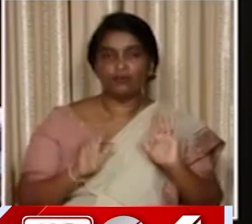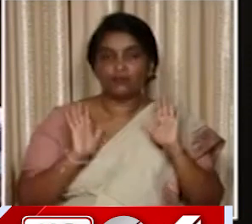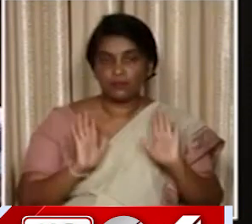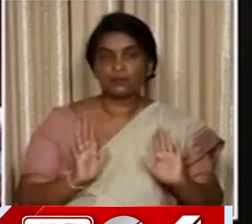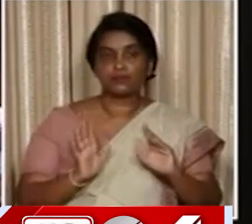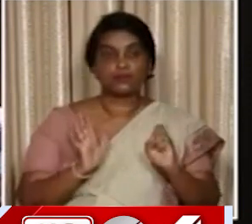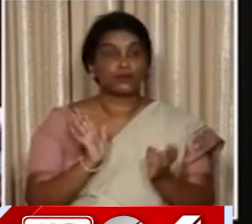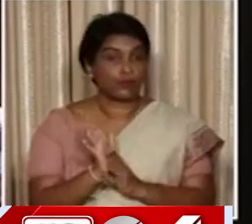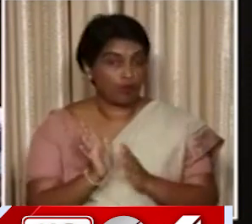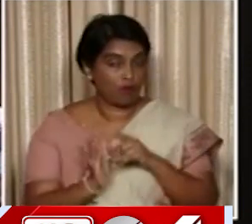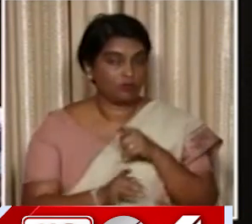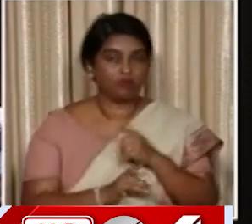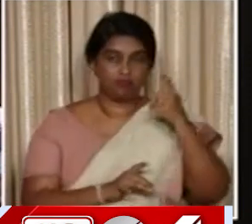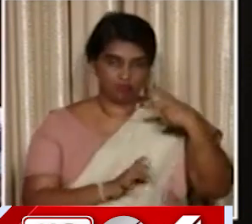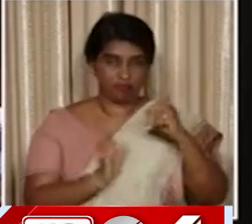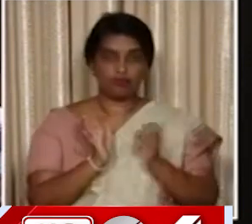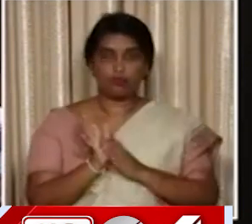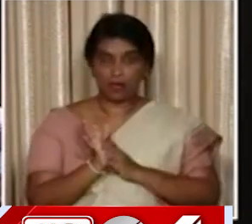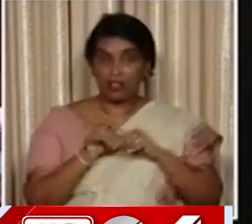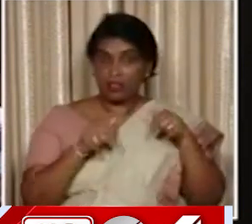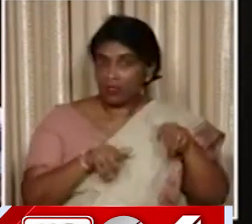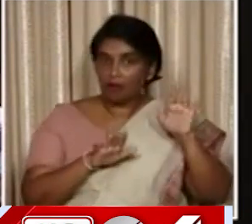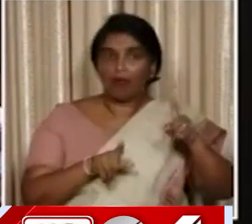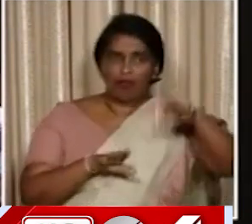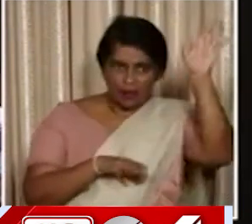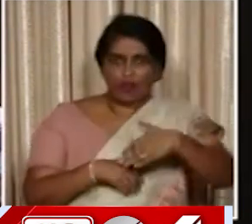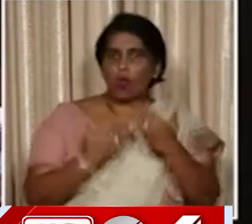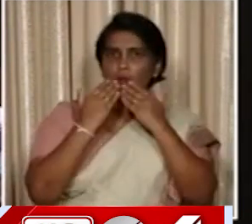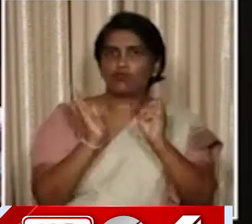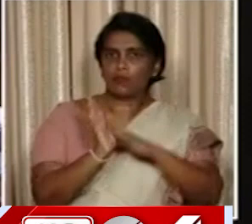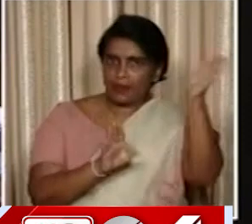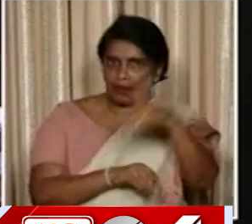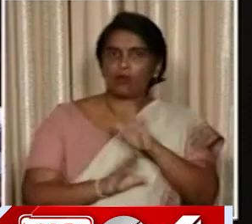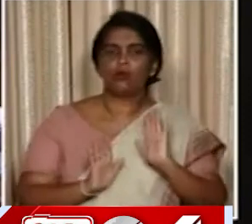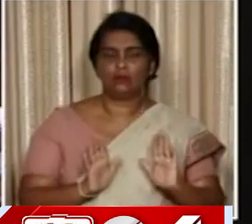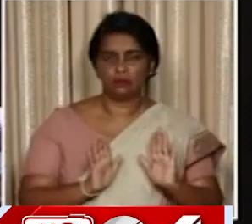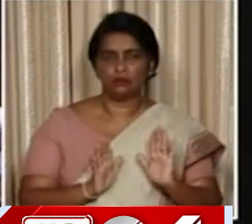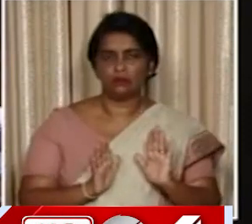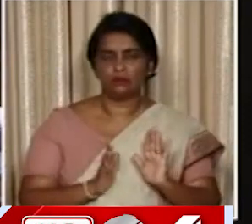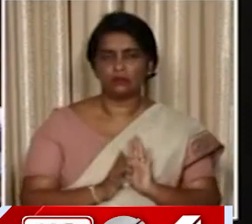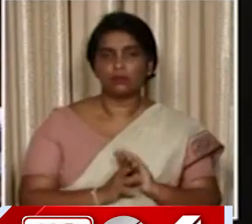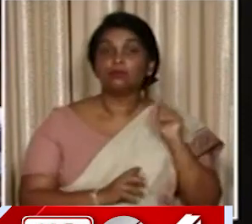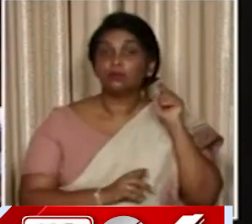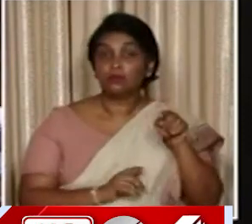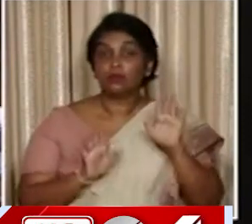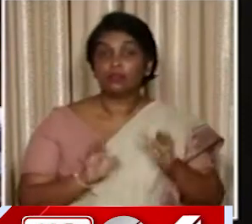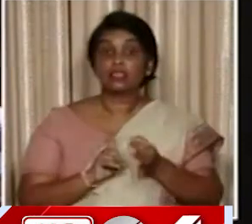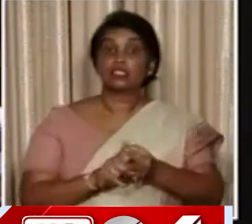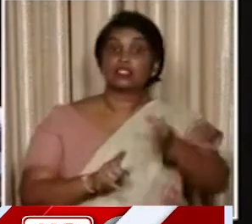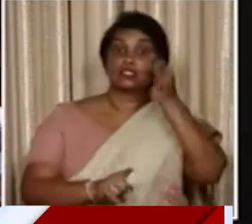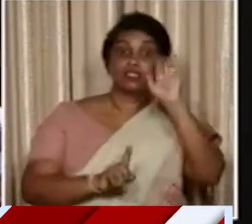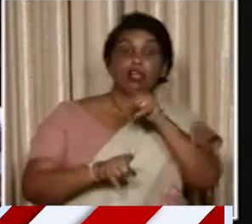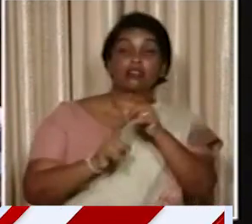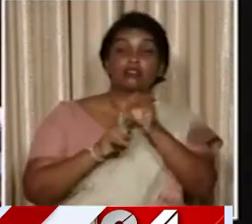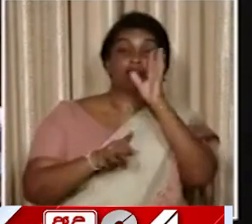athuru kamituwada dan inna ayda eka lenna one upadeshaka karaka sabahata ekaola dan inne janadhipatitat wadiy